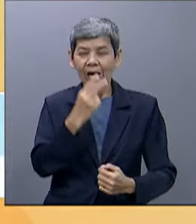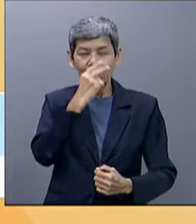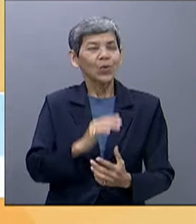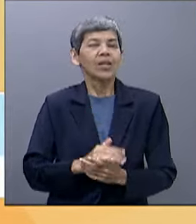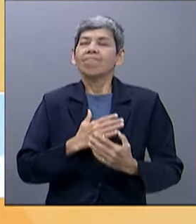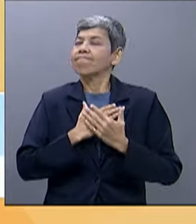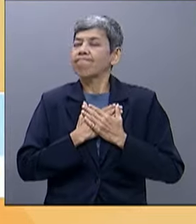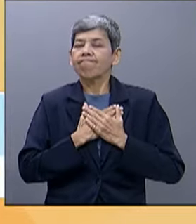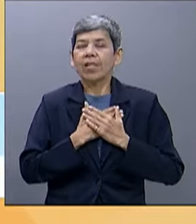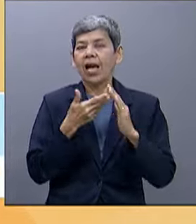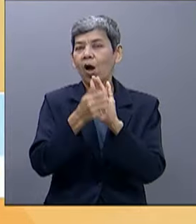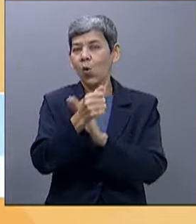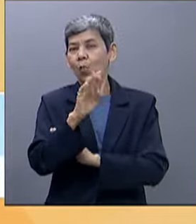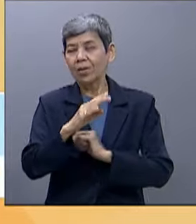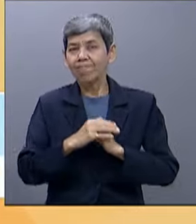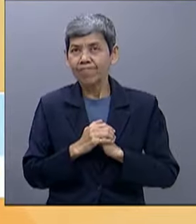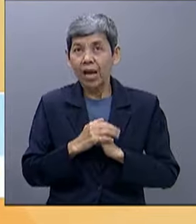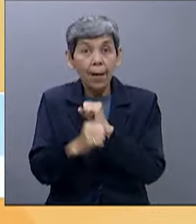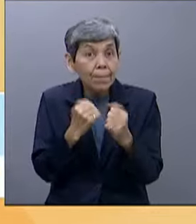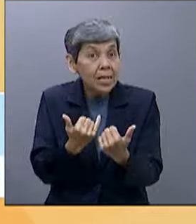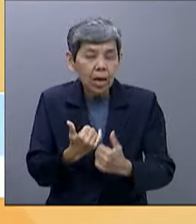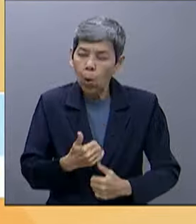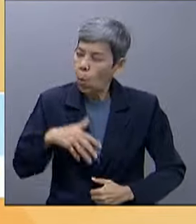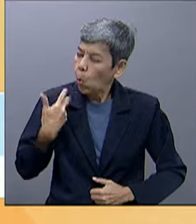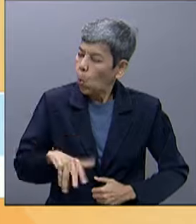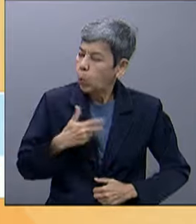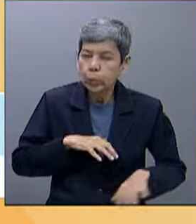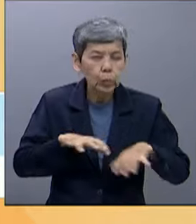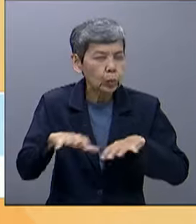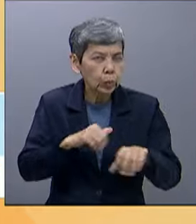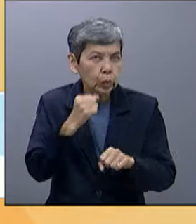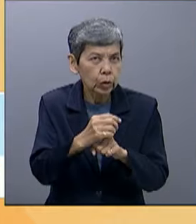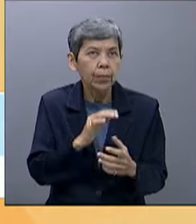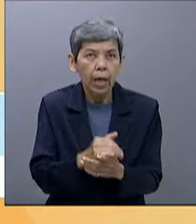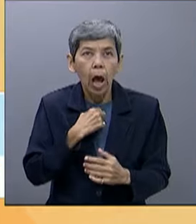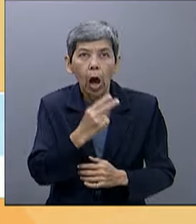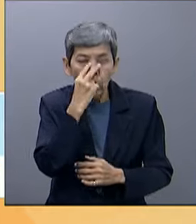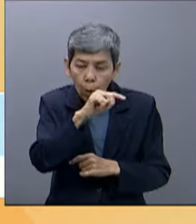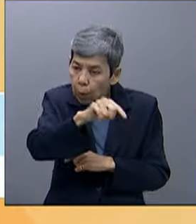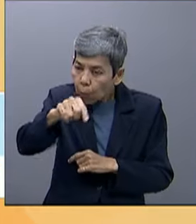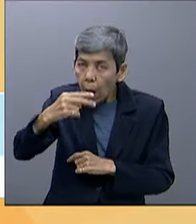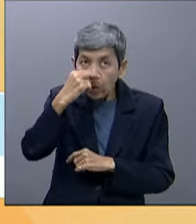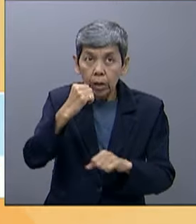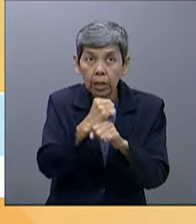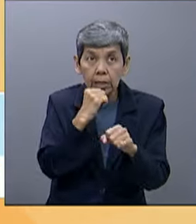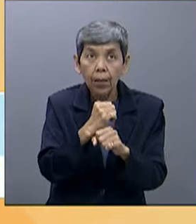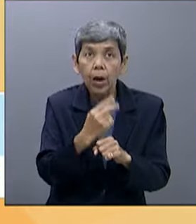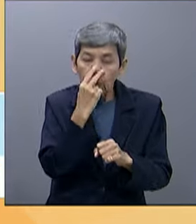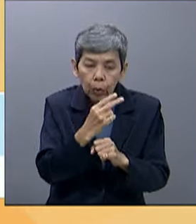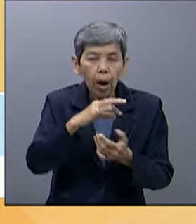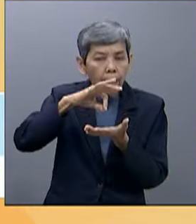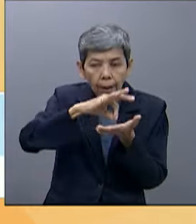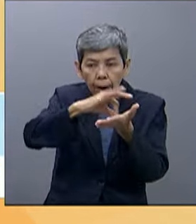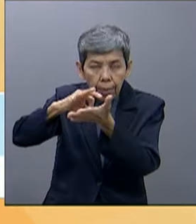ธาคนอุบลราชธานีด้วยกันค่ะ แสดงว่าปีนี้จะยิ่งใหญ่กว่าเดิมแน่นอนอย่างงานวิจิตร5ภาคเองเนี่ยผมก็จะเห็นตามสถานที่ต่างๆเขาจะมีจุดให้คอยเช็คอินถูก